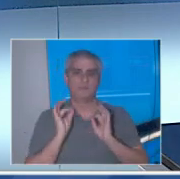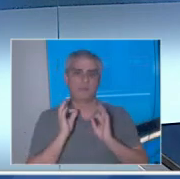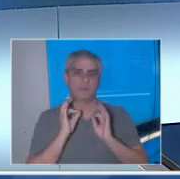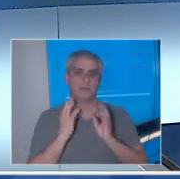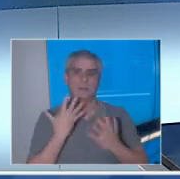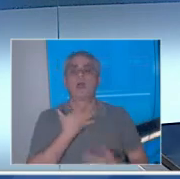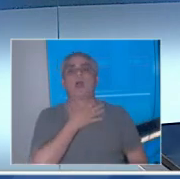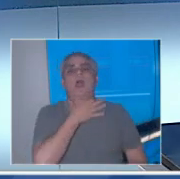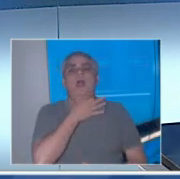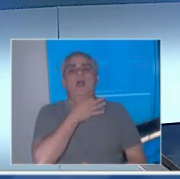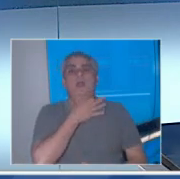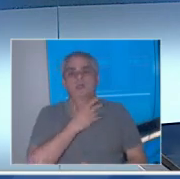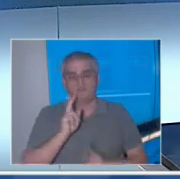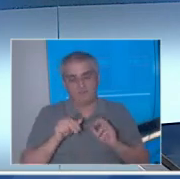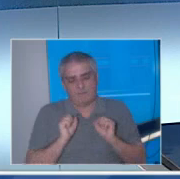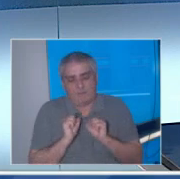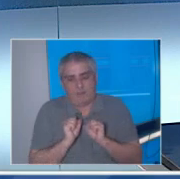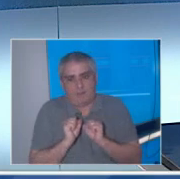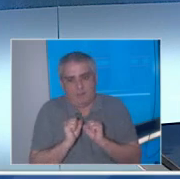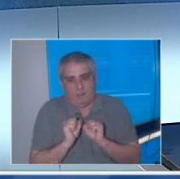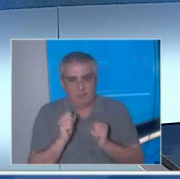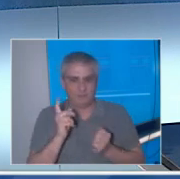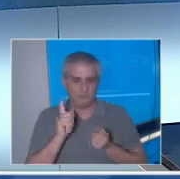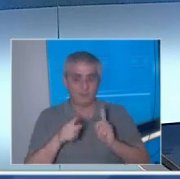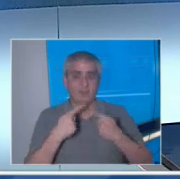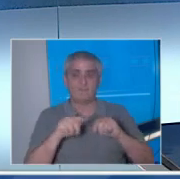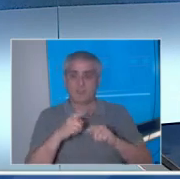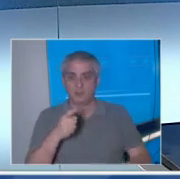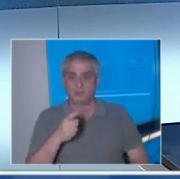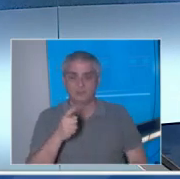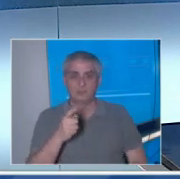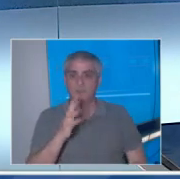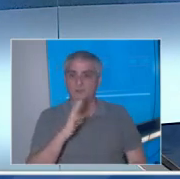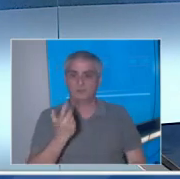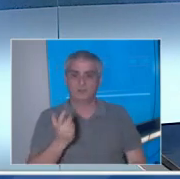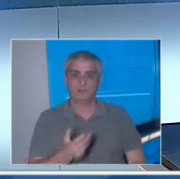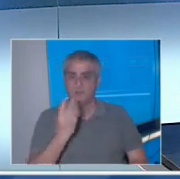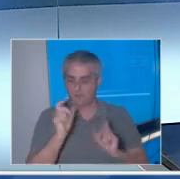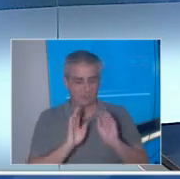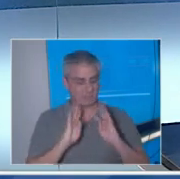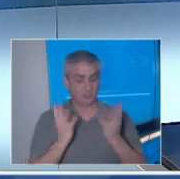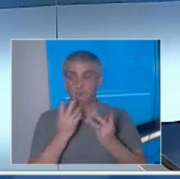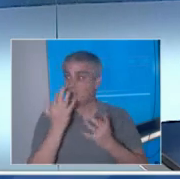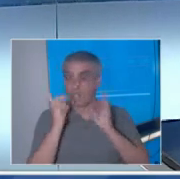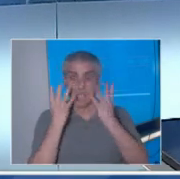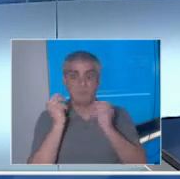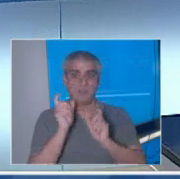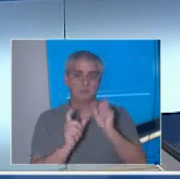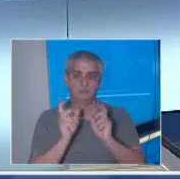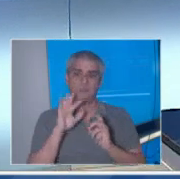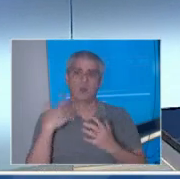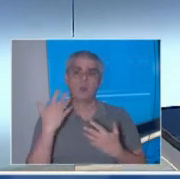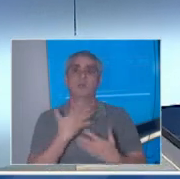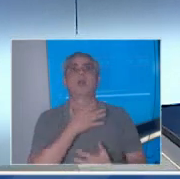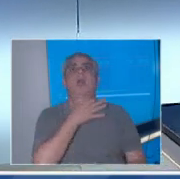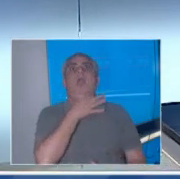להיות חנוק. חנוק, אבל יכול להיות כפו. תקשיב, כשיש יושבי ראש ועדות... אני אגיד לך מתי כפו כשאין הרבה אנשים בחדר. כשיש הרבה אנשים בחדר, זה יכול להיות גם